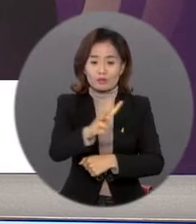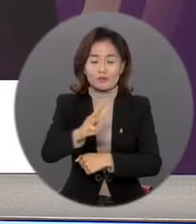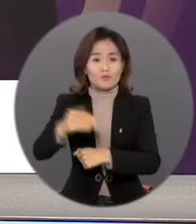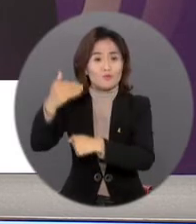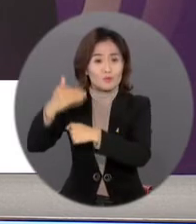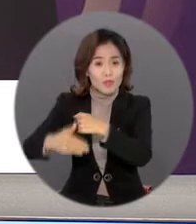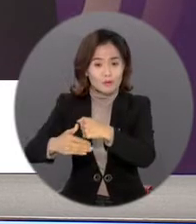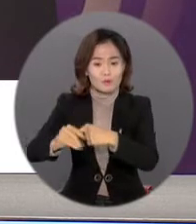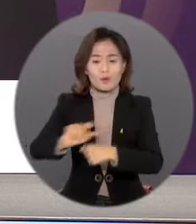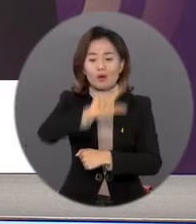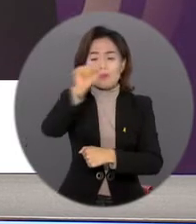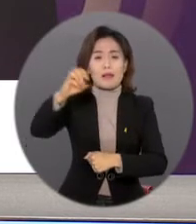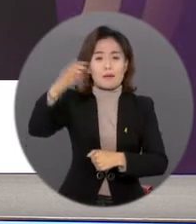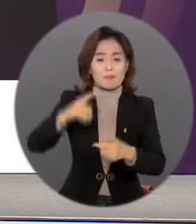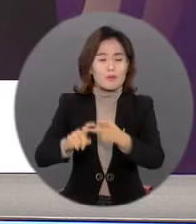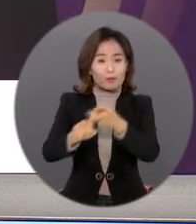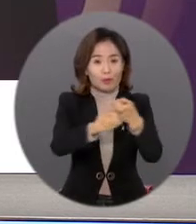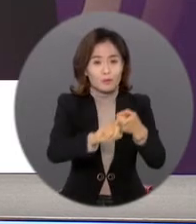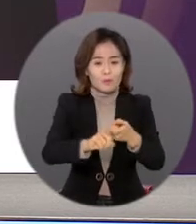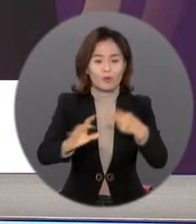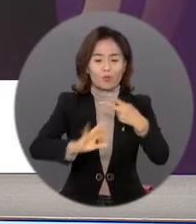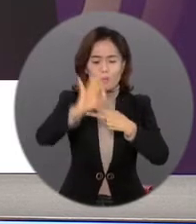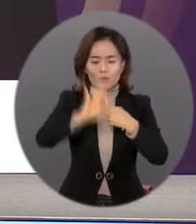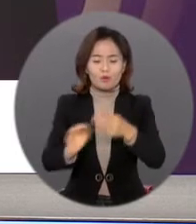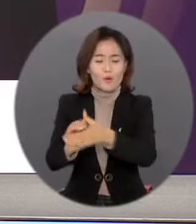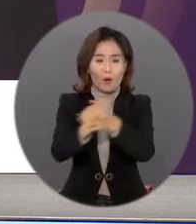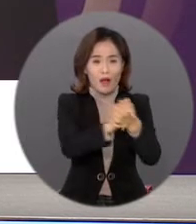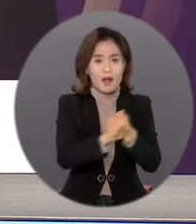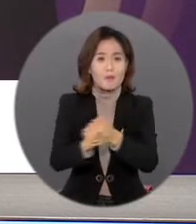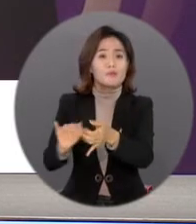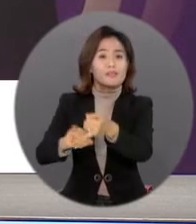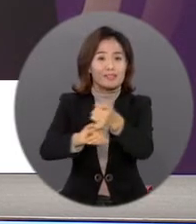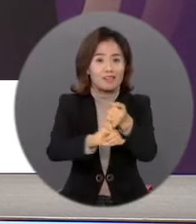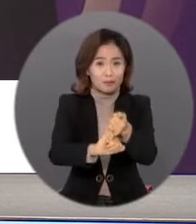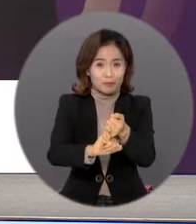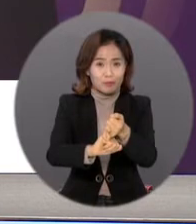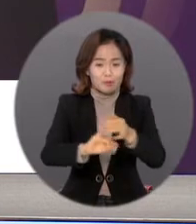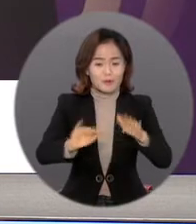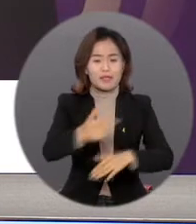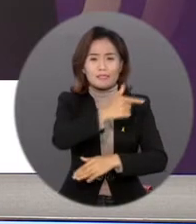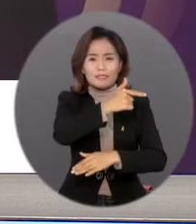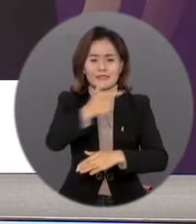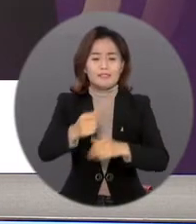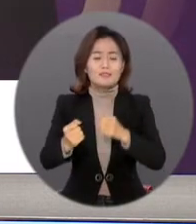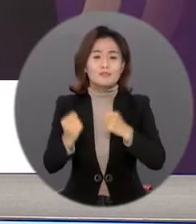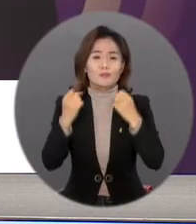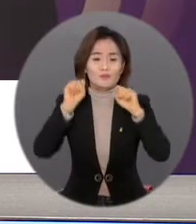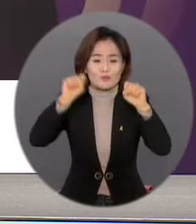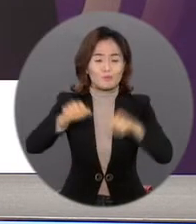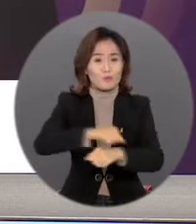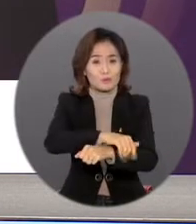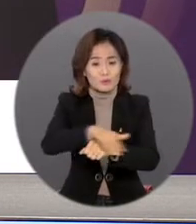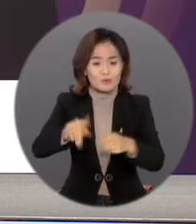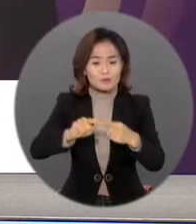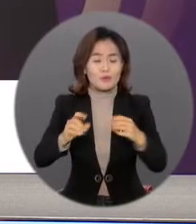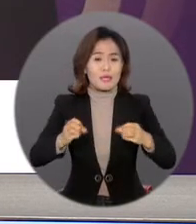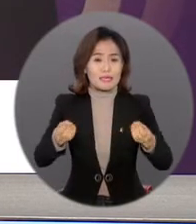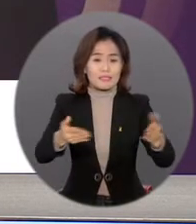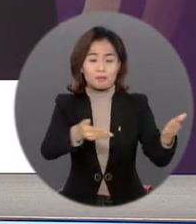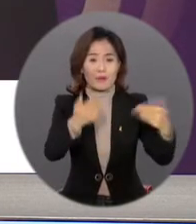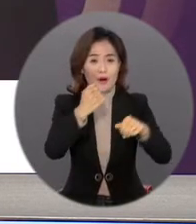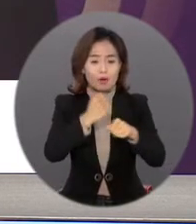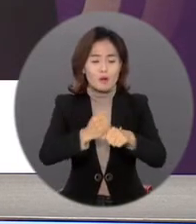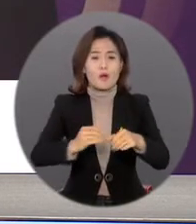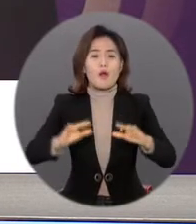그동안 달빛 동맹으로 동서 화합을 다져왔는데요. 이번에는 대형 스포츠 이벤트를 유치해 실질적인